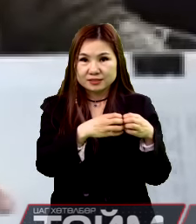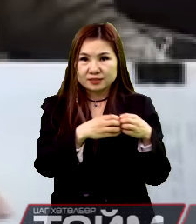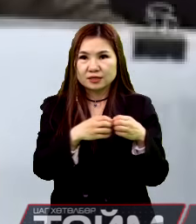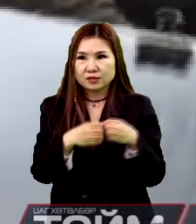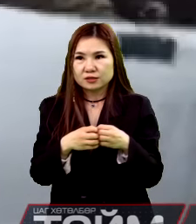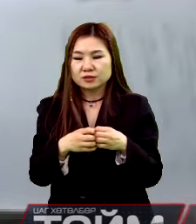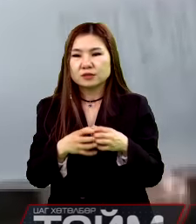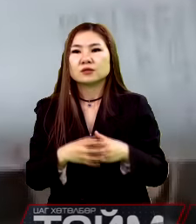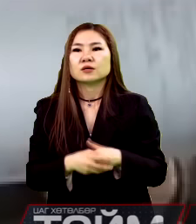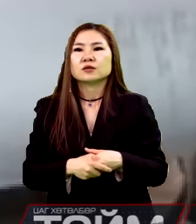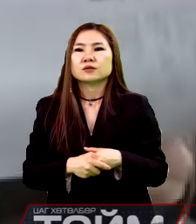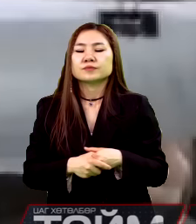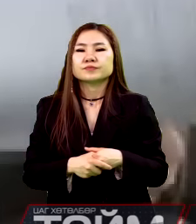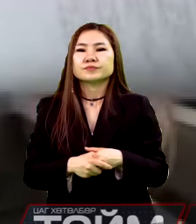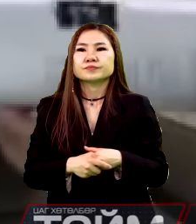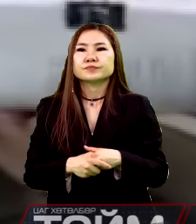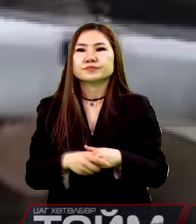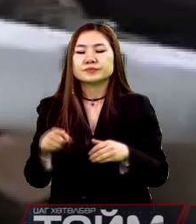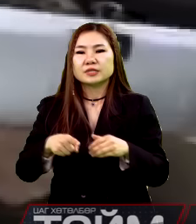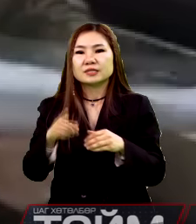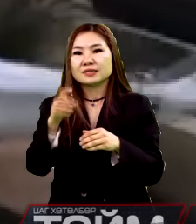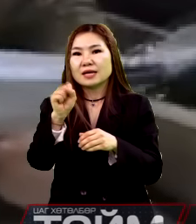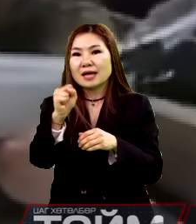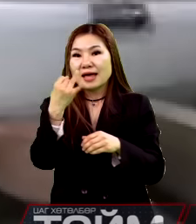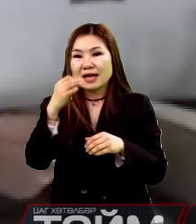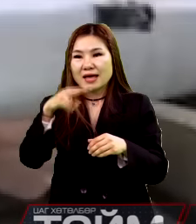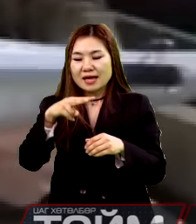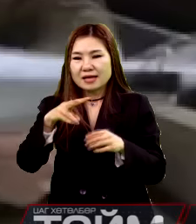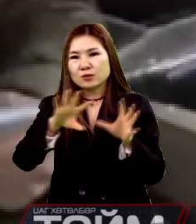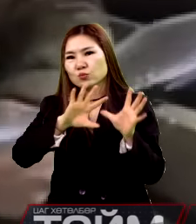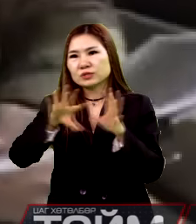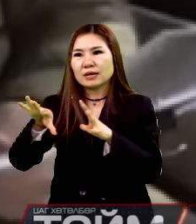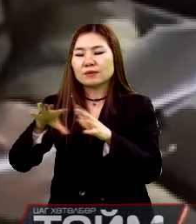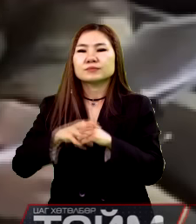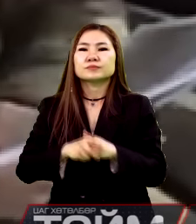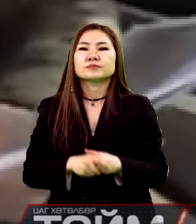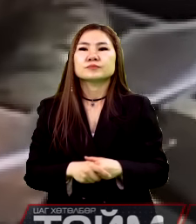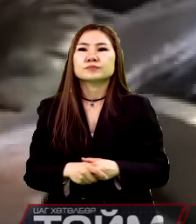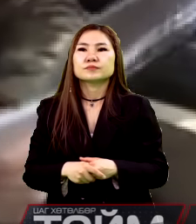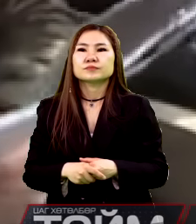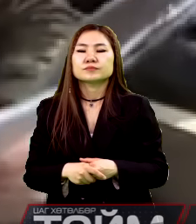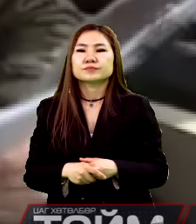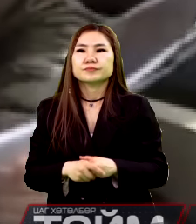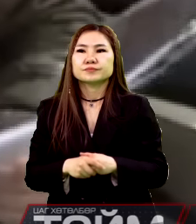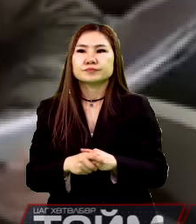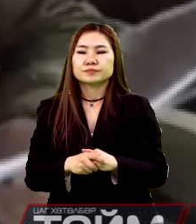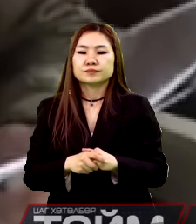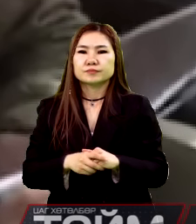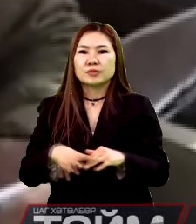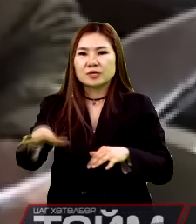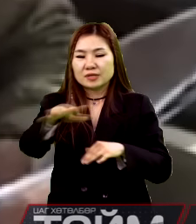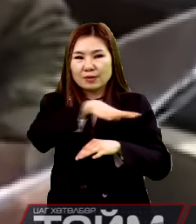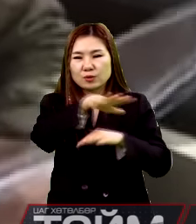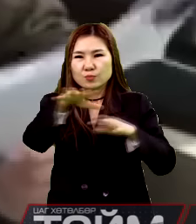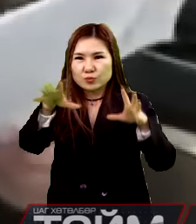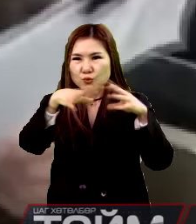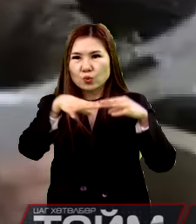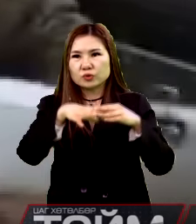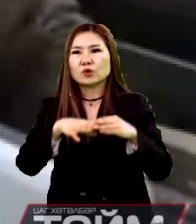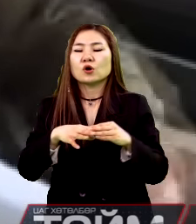нилээ одоо энэ айлуудыг энэ нүүрний игнөнийх энэ хашаануудыг авч яа чимүр битүү байсан шүү дээ харин тийм байх цэвэрлж байна контейнер